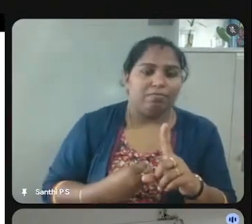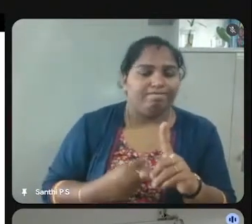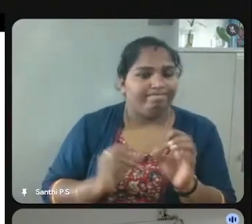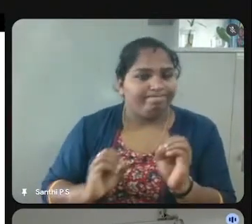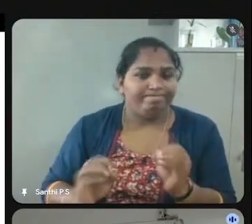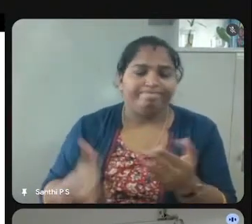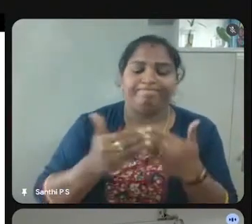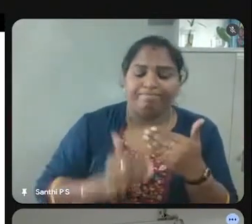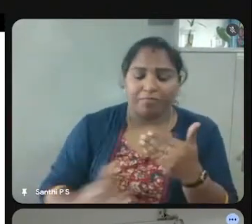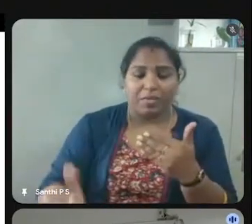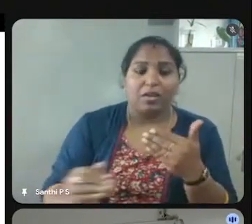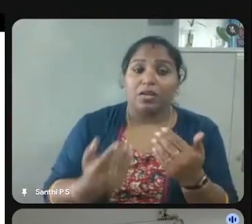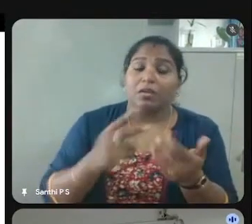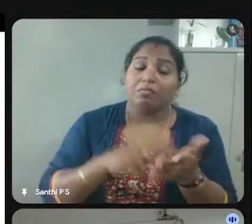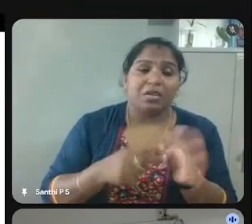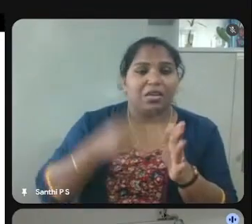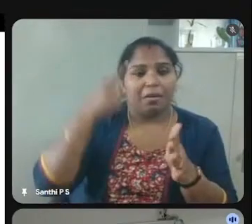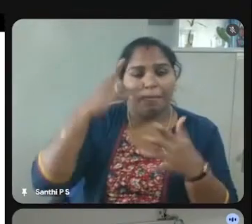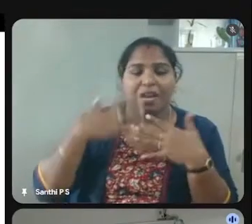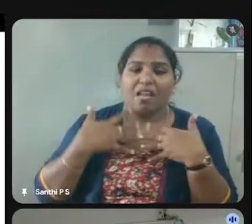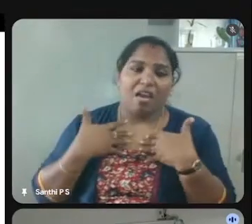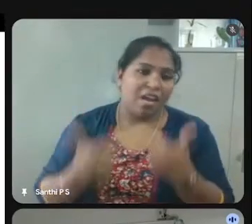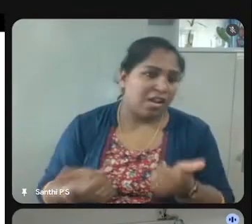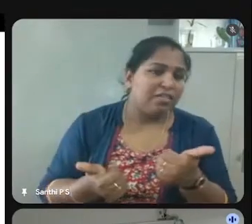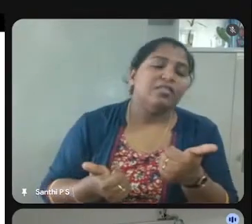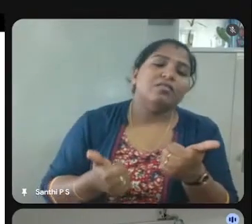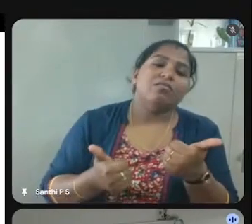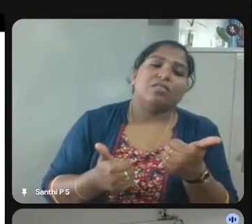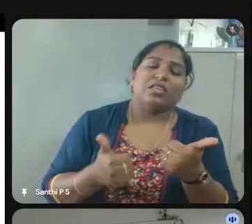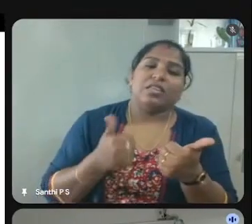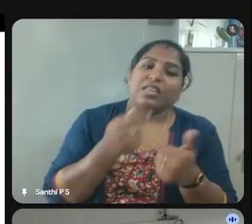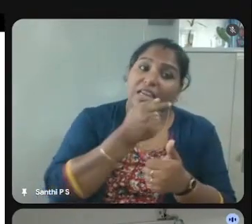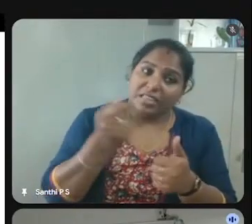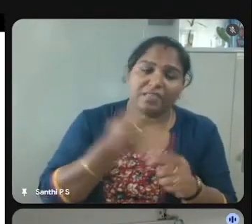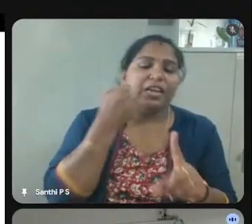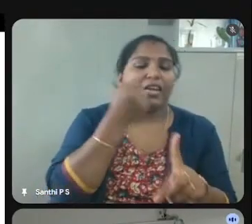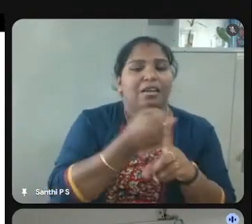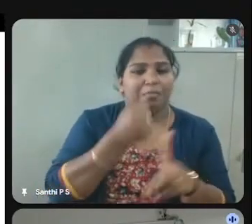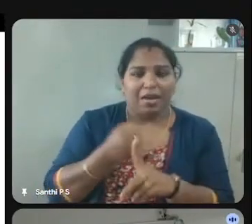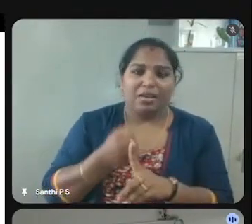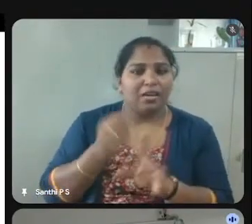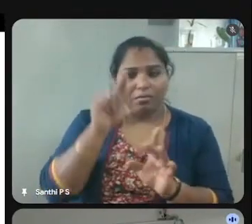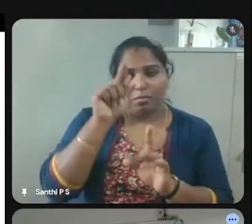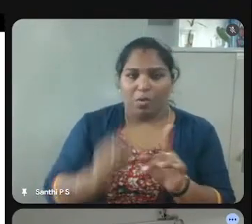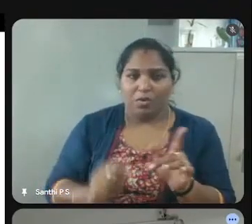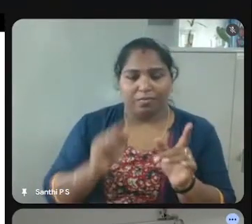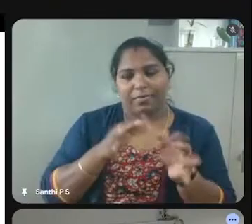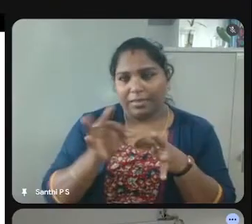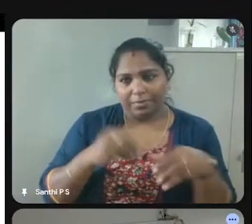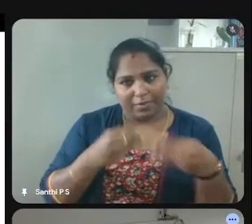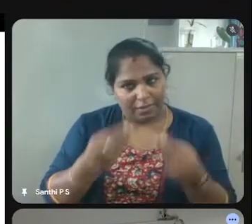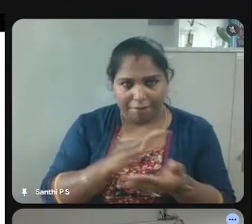ഇതൊക്കെ മാനസികാരോഗ്യത്തെ ബാധിക്കുന്ന സാമൂഹികവും വൈകാരികവുമായ ഘടകങ്ങളിൽ പെടുന്നതാണ് നമ്മളിപ്പോ ഇത്രയും പറഞ്ഞ കാര്യങ്ങൾ.